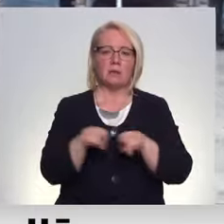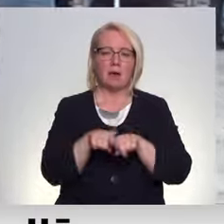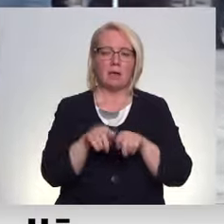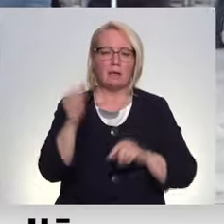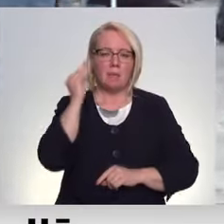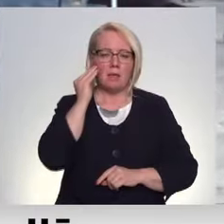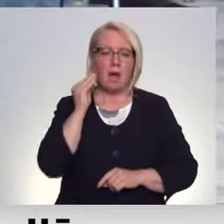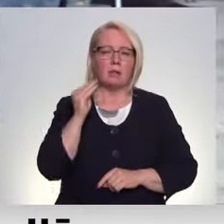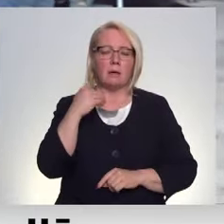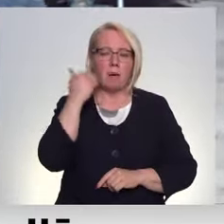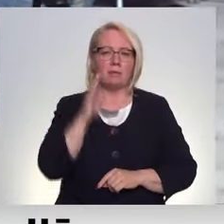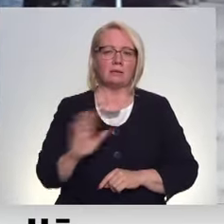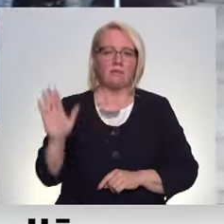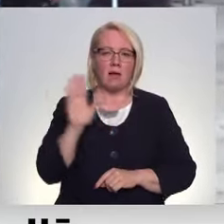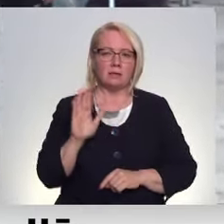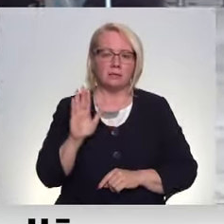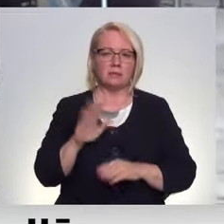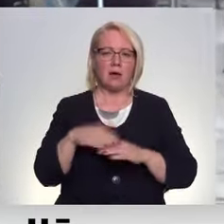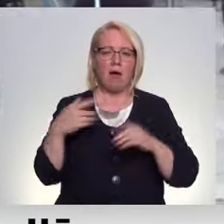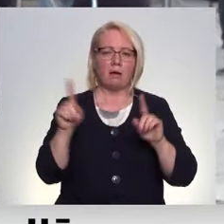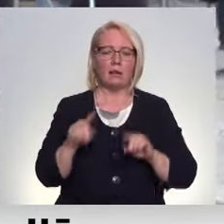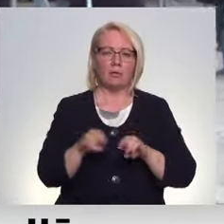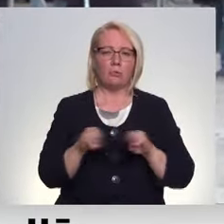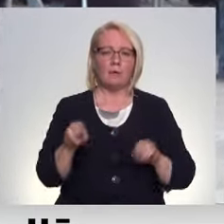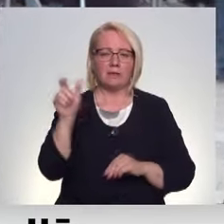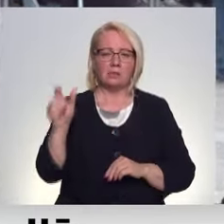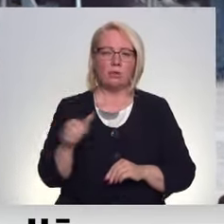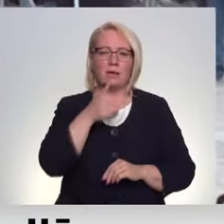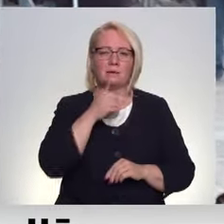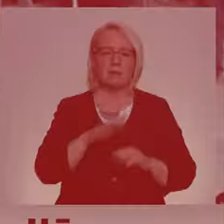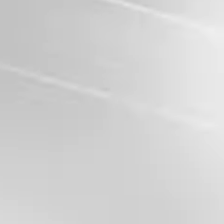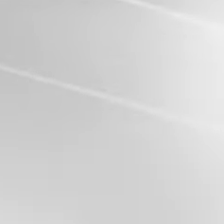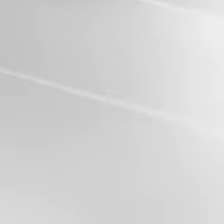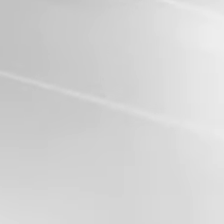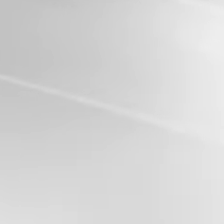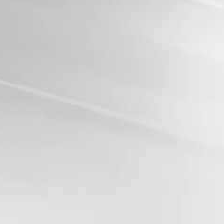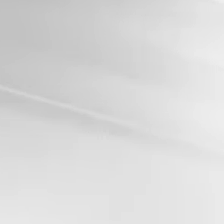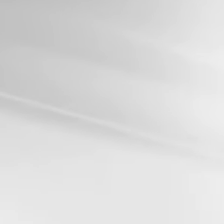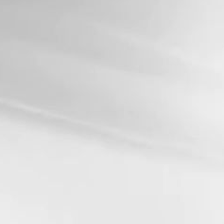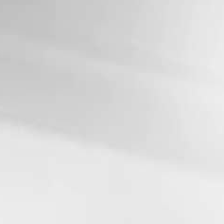visticamāk minēti arī Baltijas valstu ārlietu ministru un Islandes ārlietu ministru teiktais.